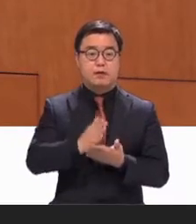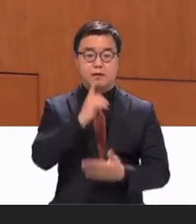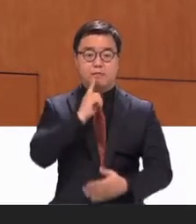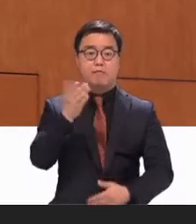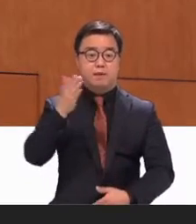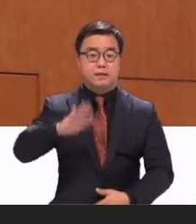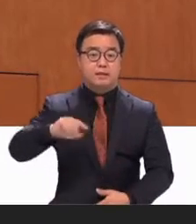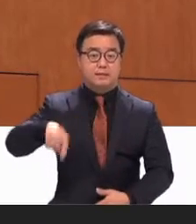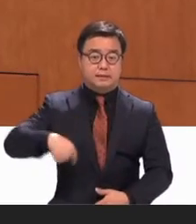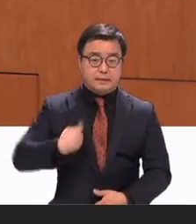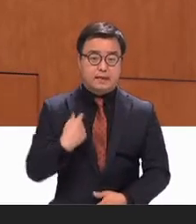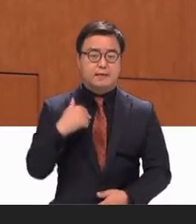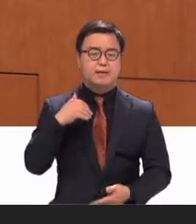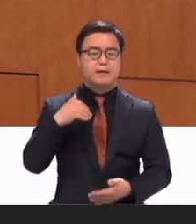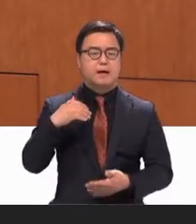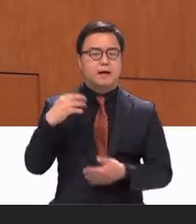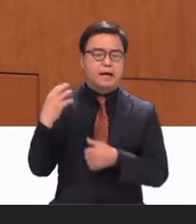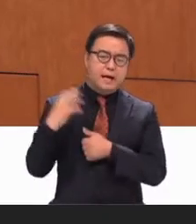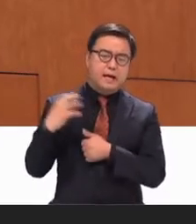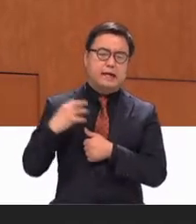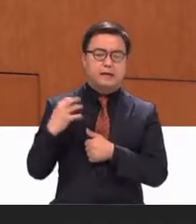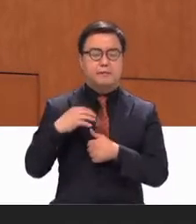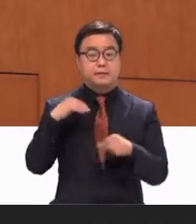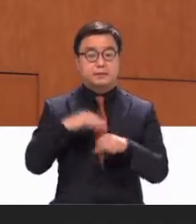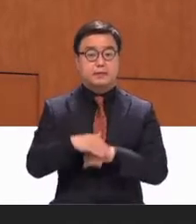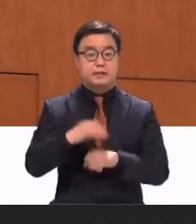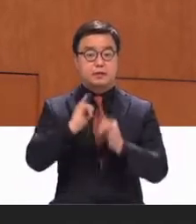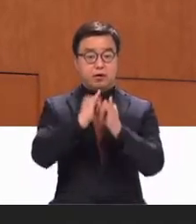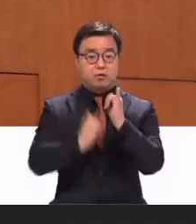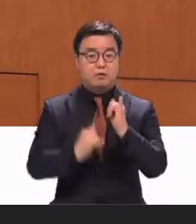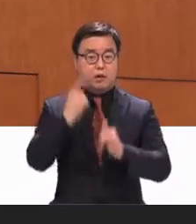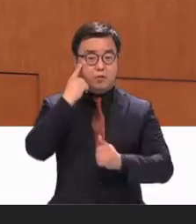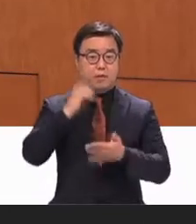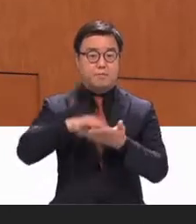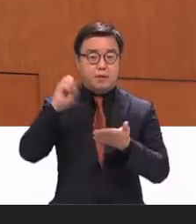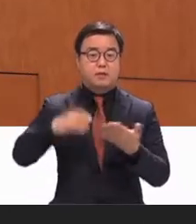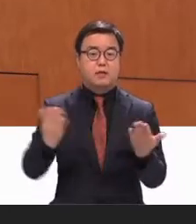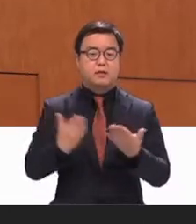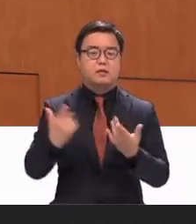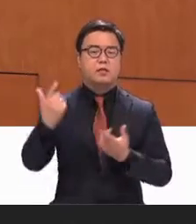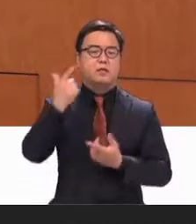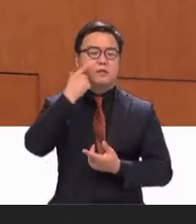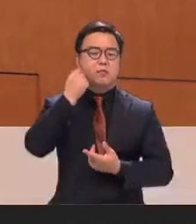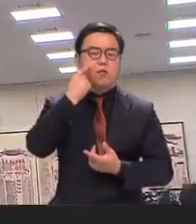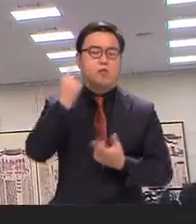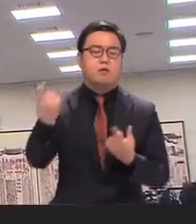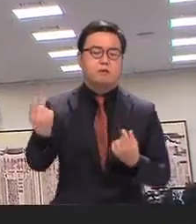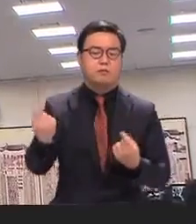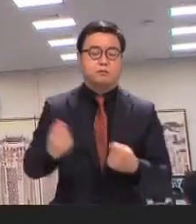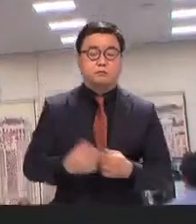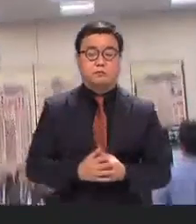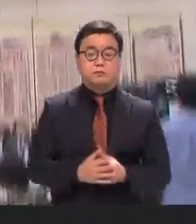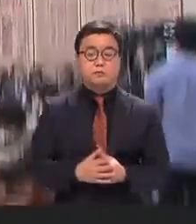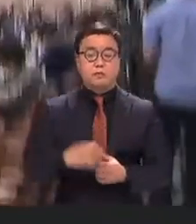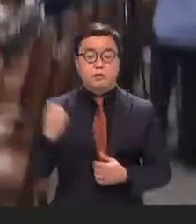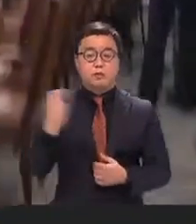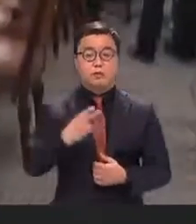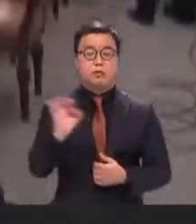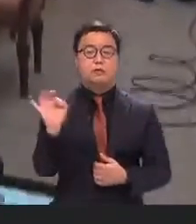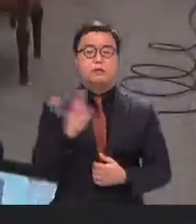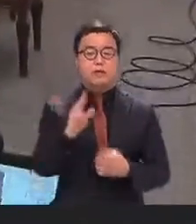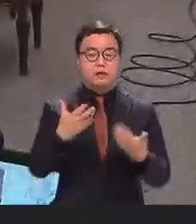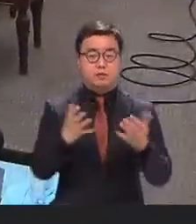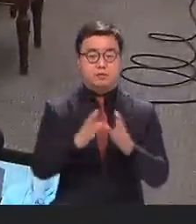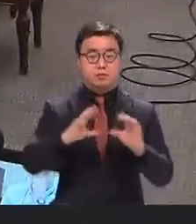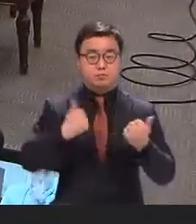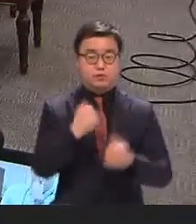자학사관을 배제해야 된다고 하는 것이 이제 일본의 역사 인식이죠. 한편 야당 의원들은